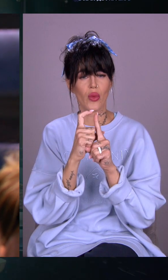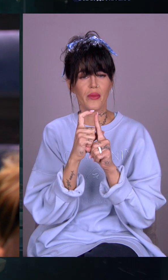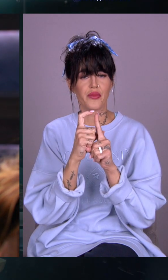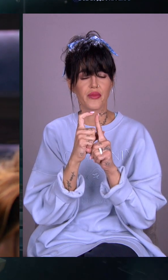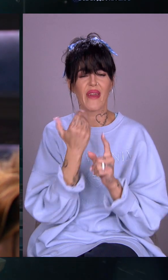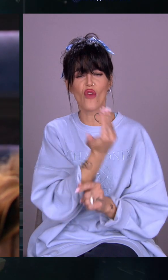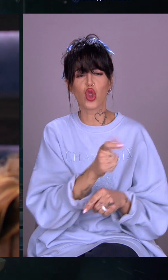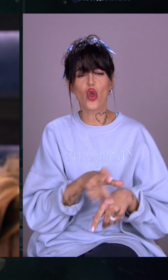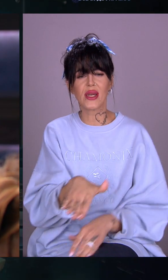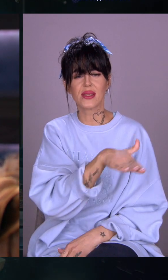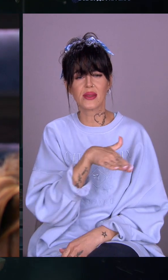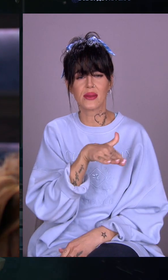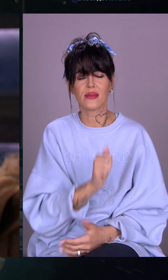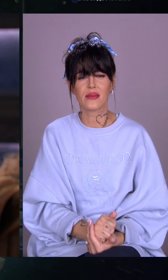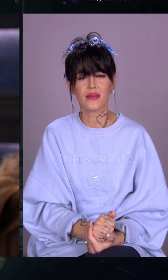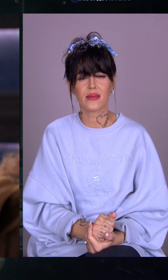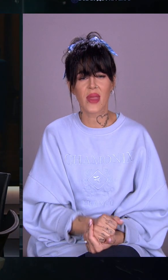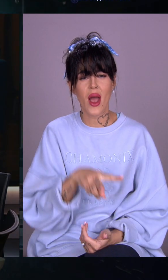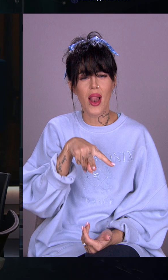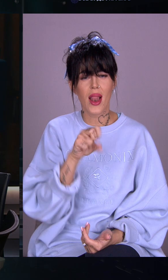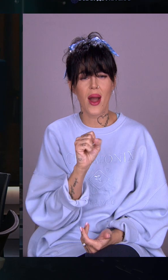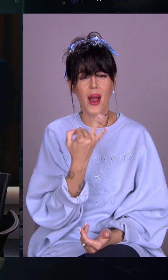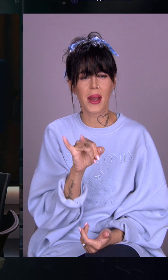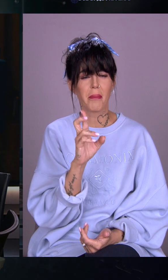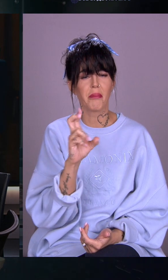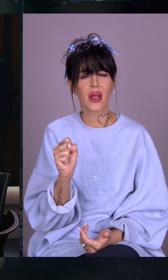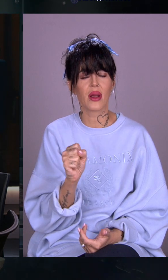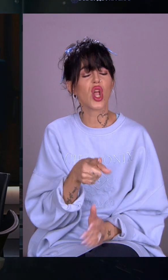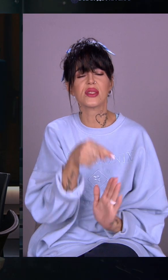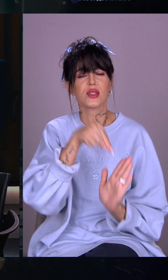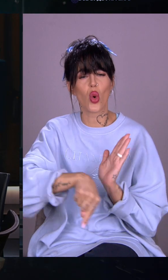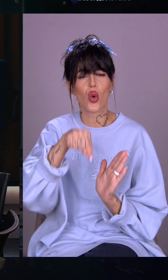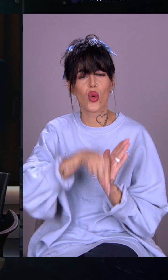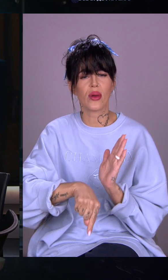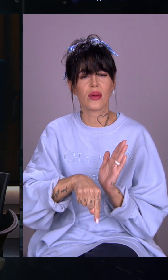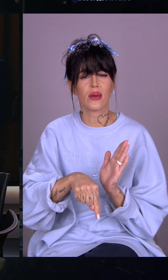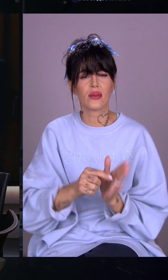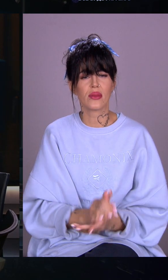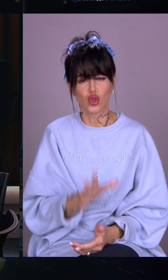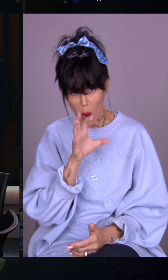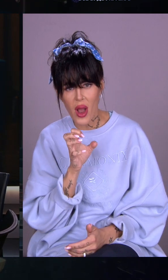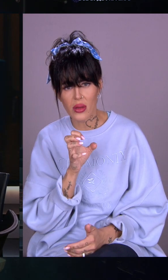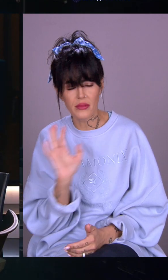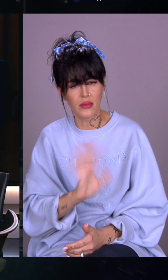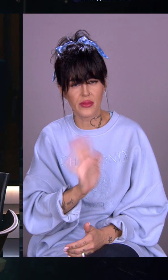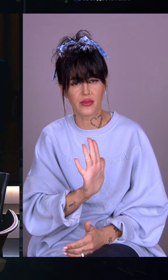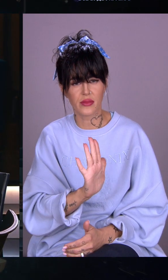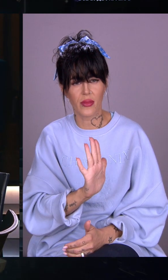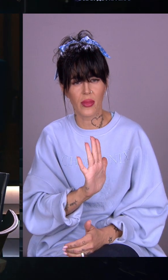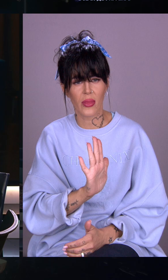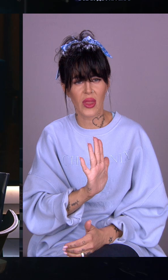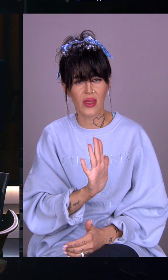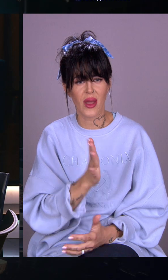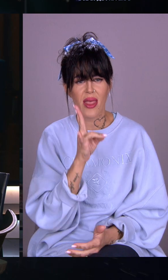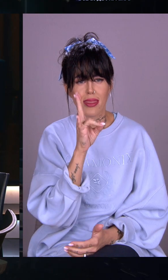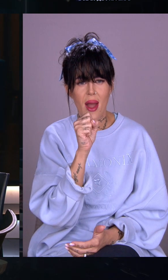Донеччини. Що таке лайба? Лайба. Лайба. Лайба. Это собака. Точно? Да. Собака найда, Сус,